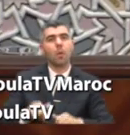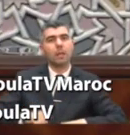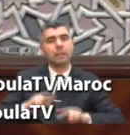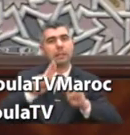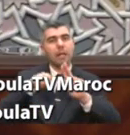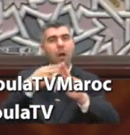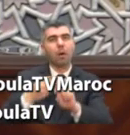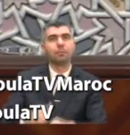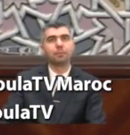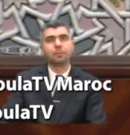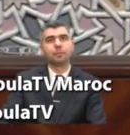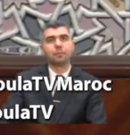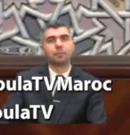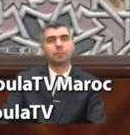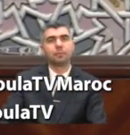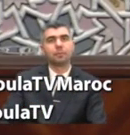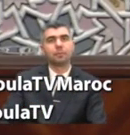الوزير.